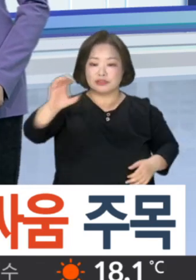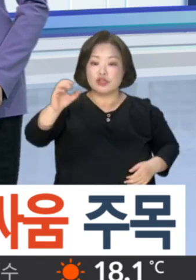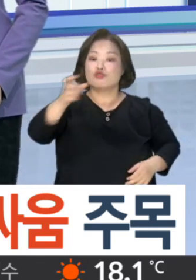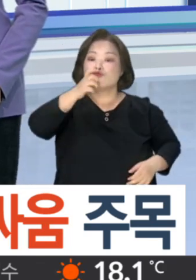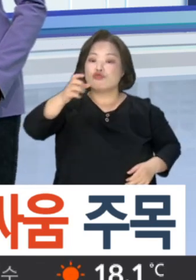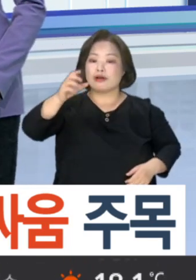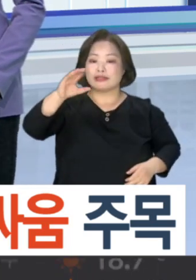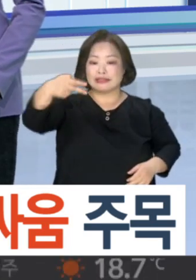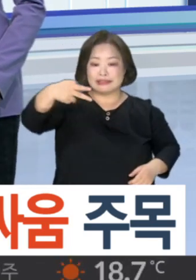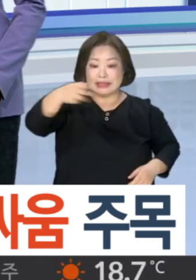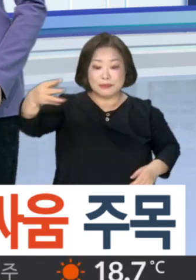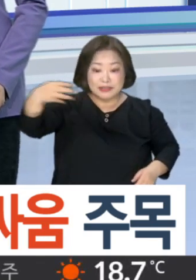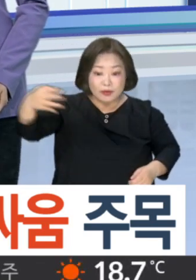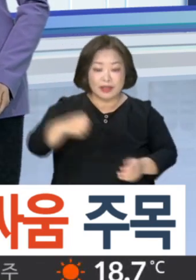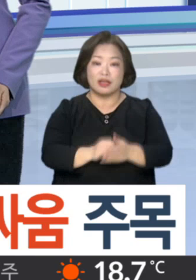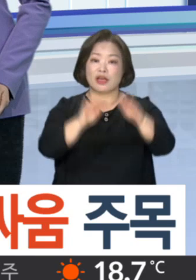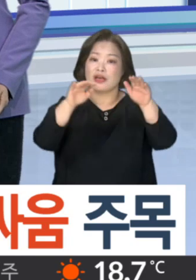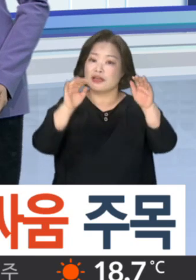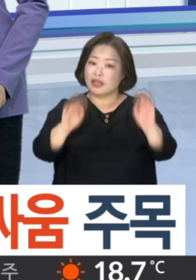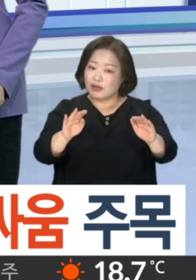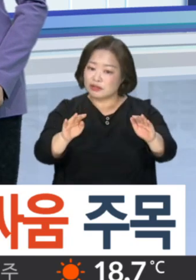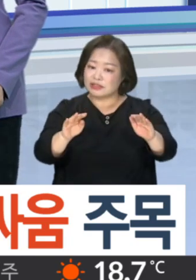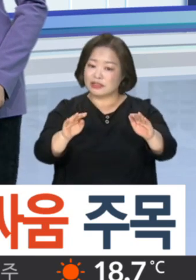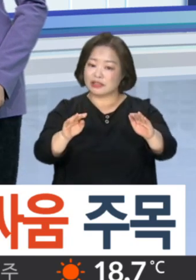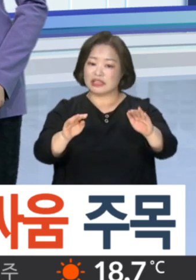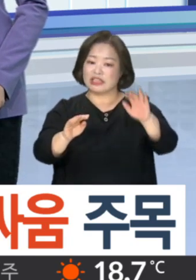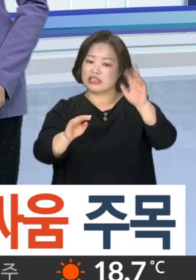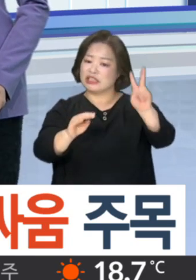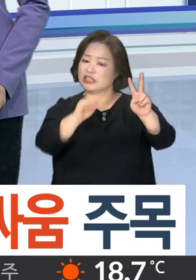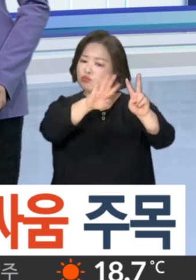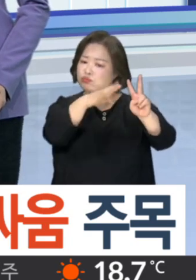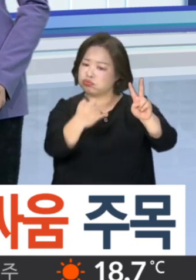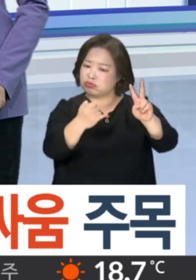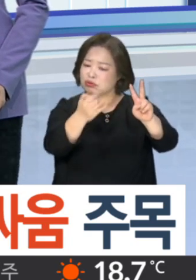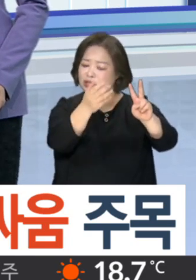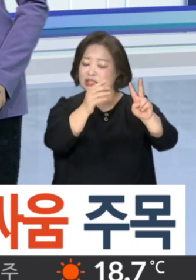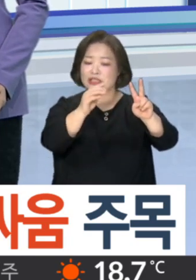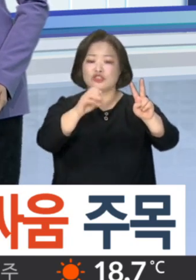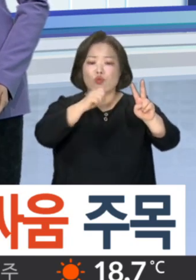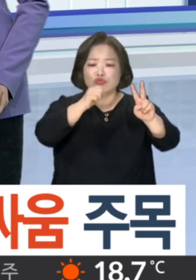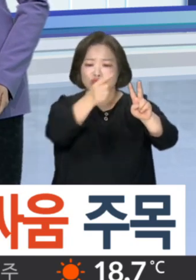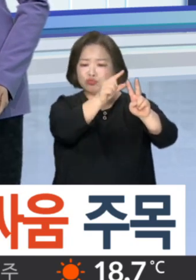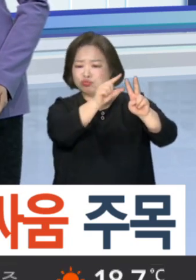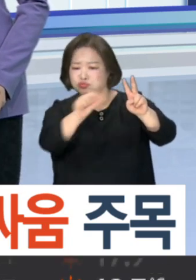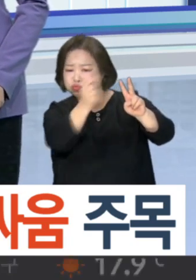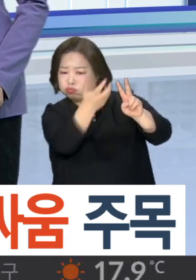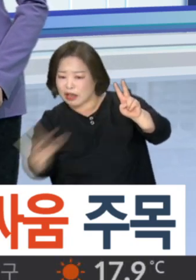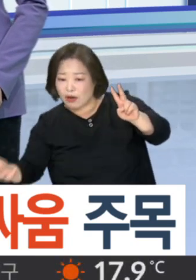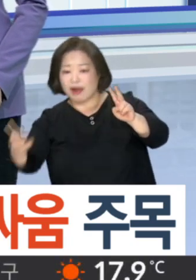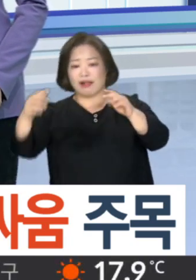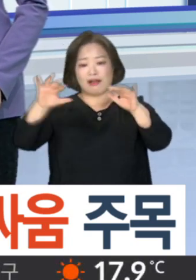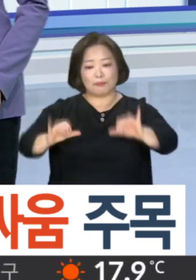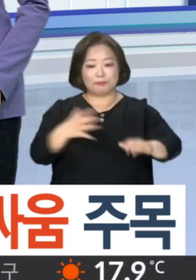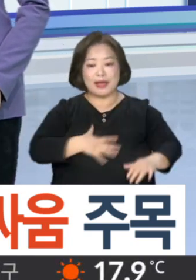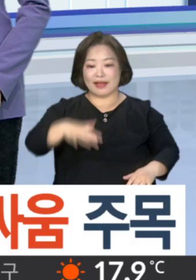삼성 중 한 팀이 K리그 2 2부 리그로 강등될 가능성이 큰 상황인데요. 곽준영